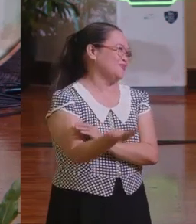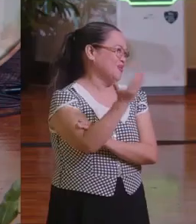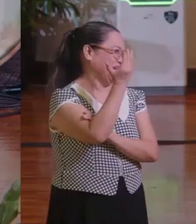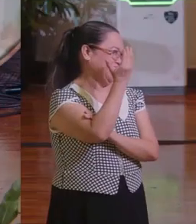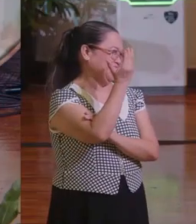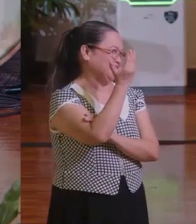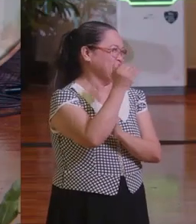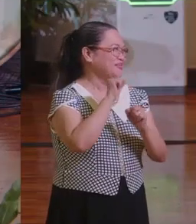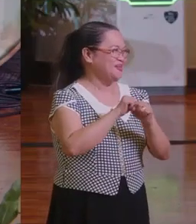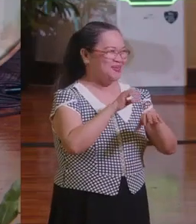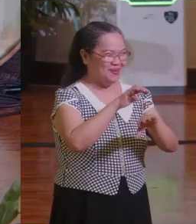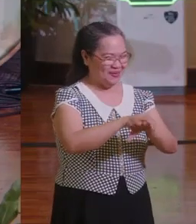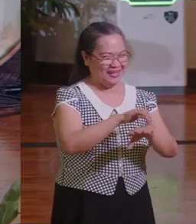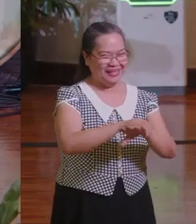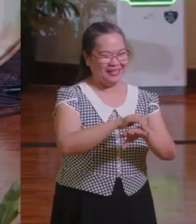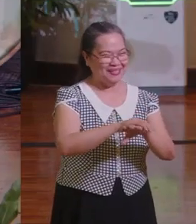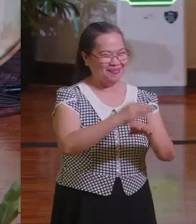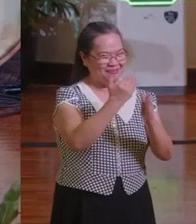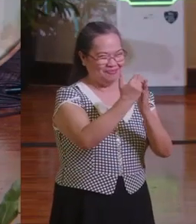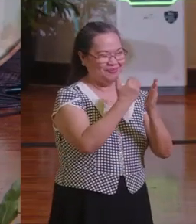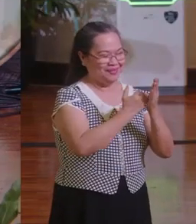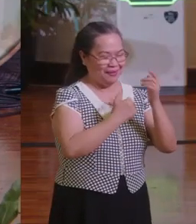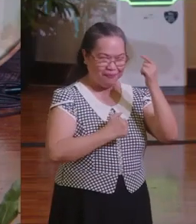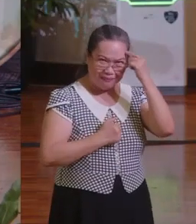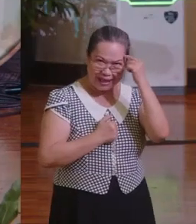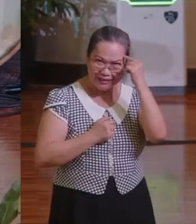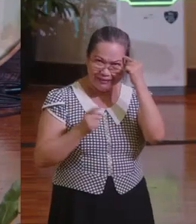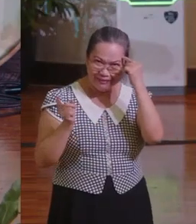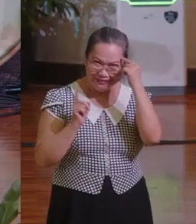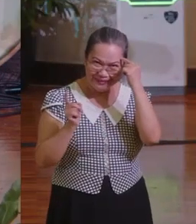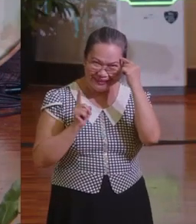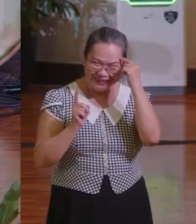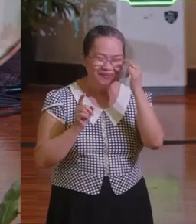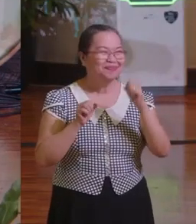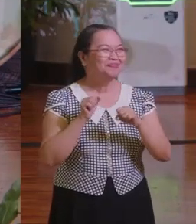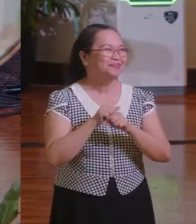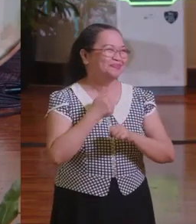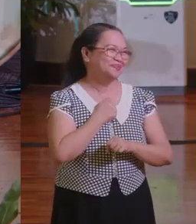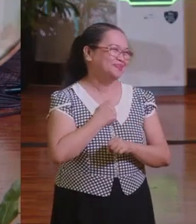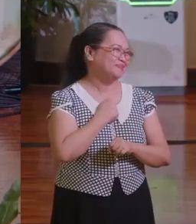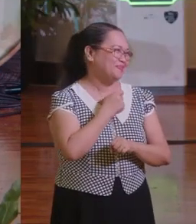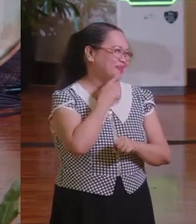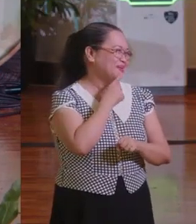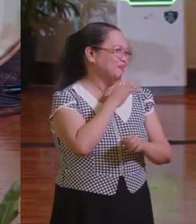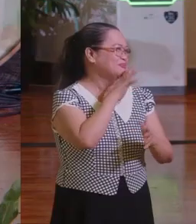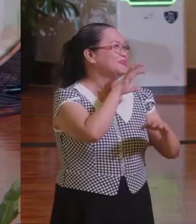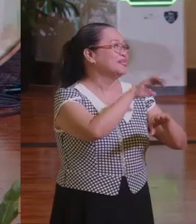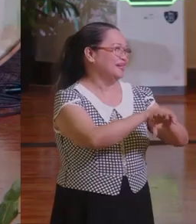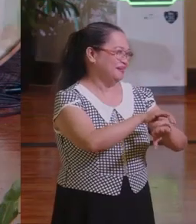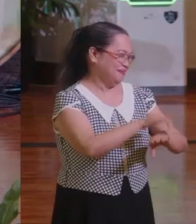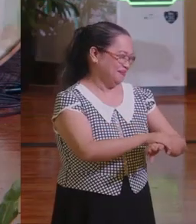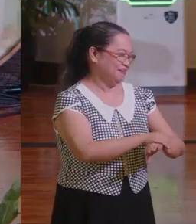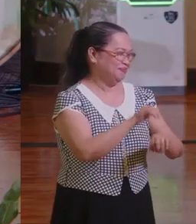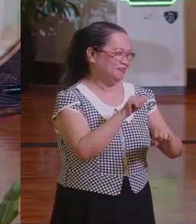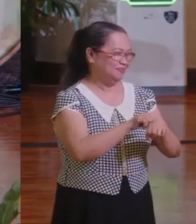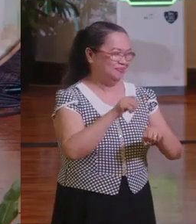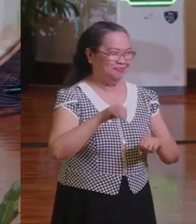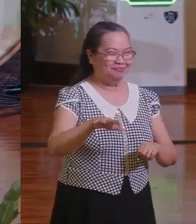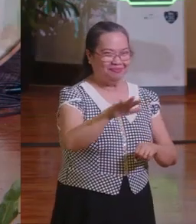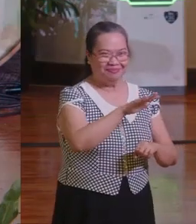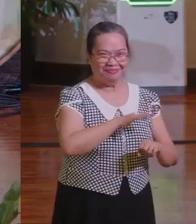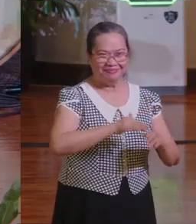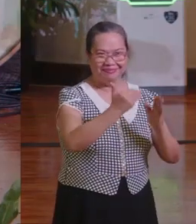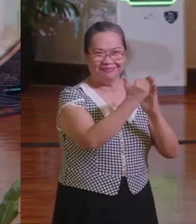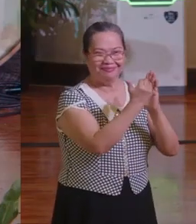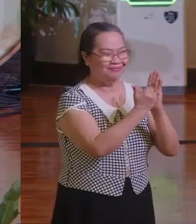Kaya English po ang laman ng aking utak, no? So nakakasa po ako sa English. So kaya po ang outline